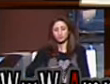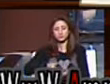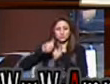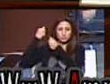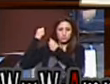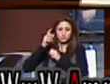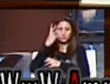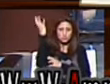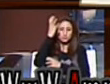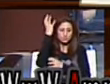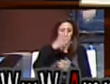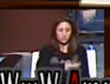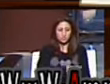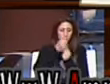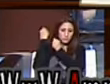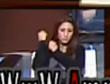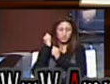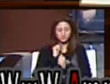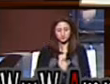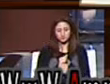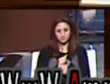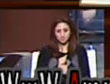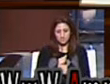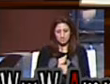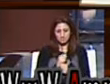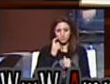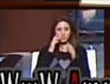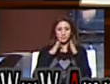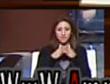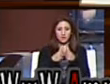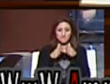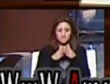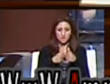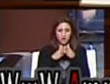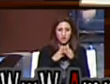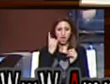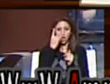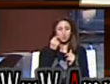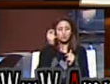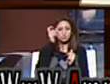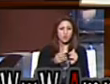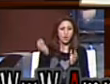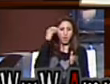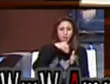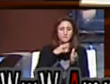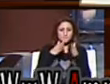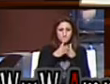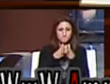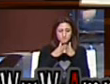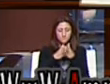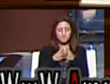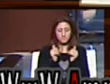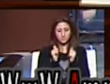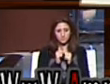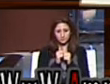اللي محتاجه دعائنا كلنا كمصريين ان في مركب للصيد عليها 10 افراد من